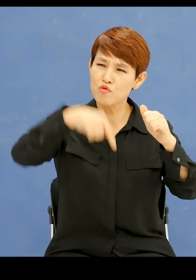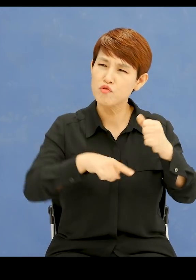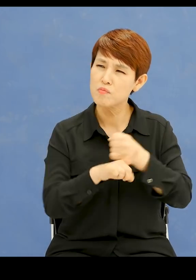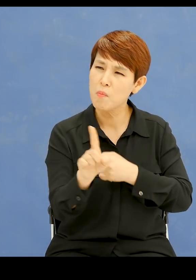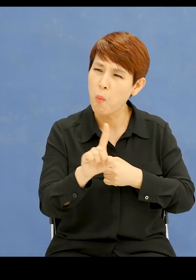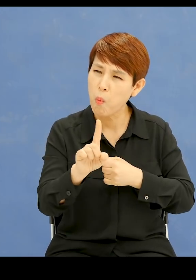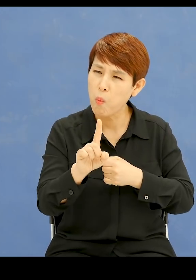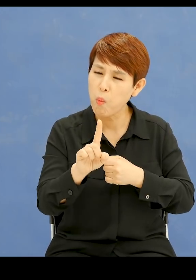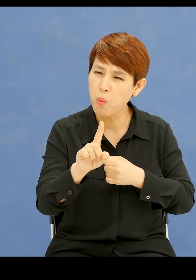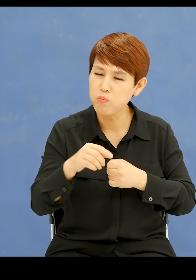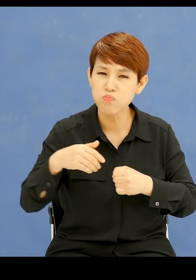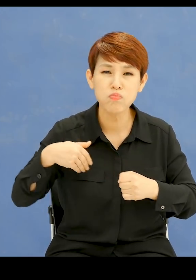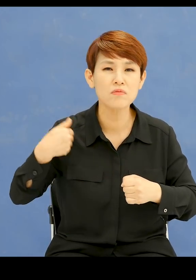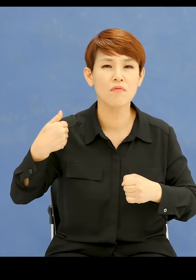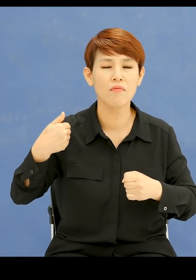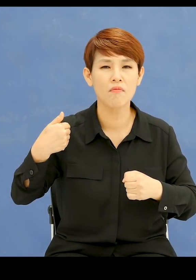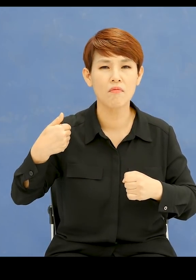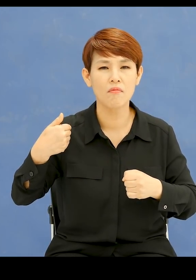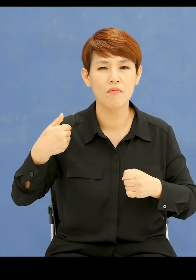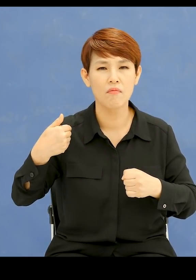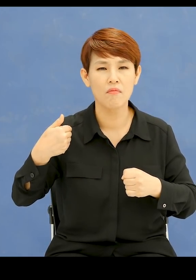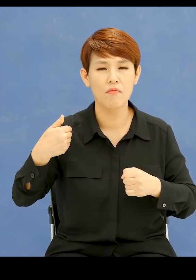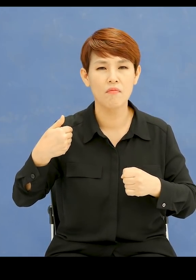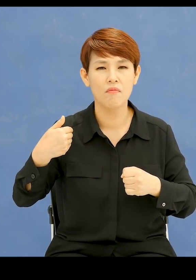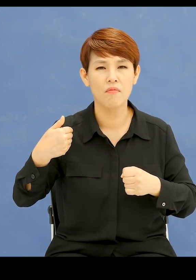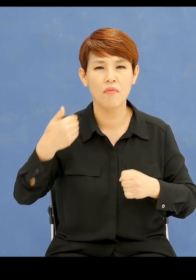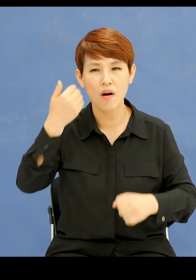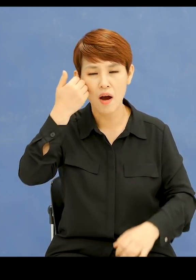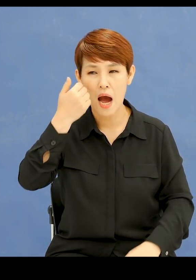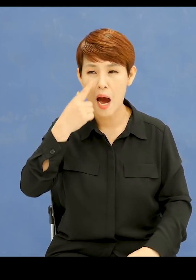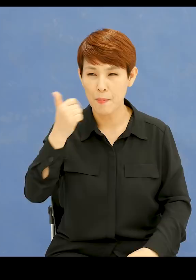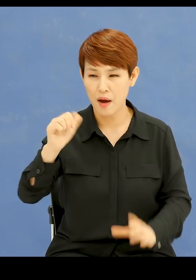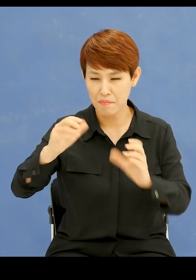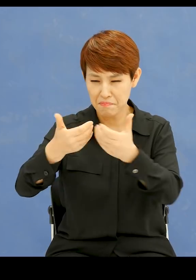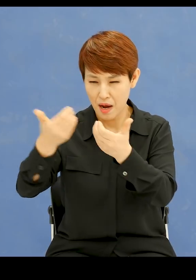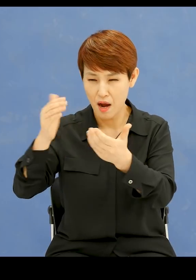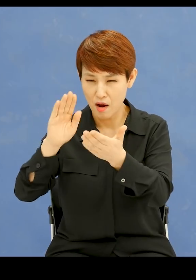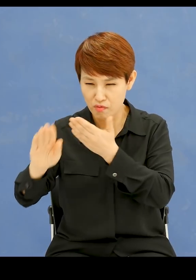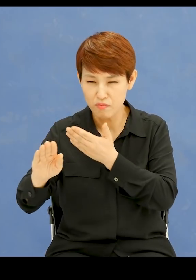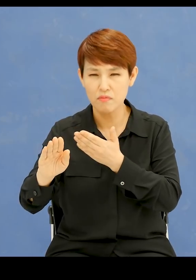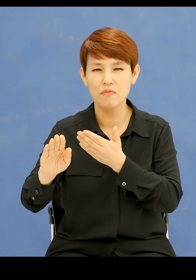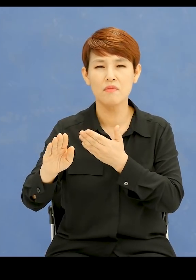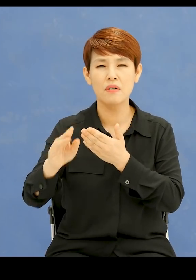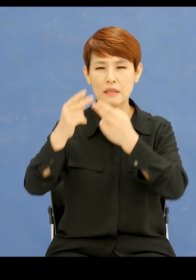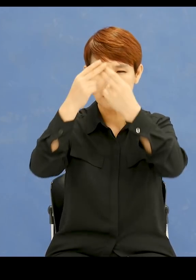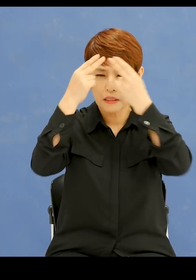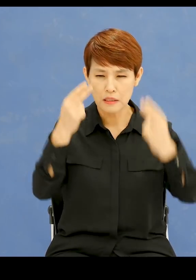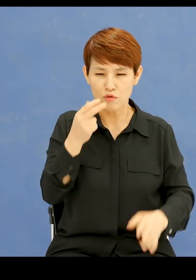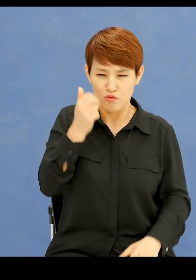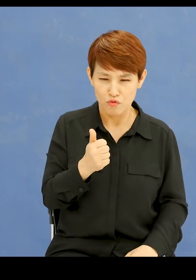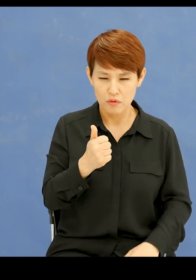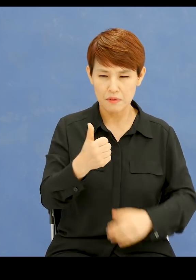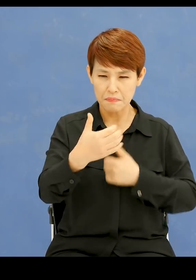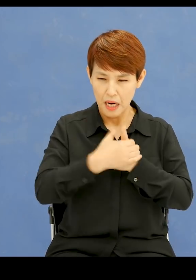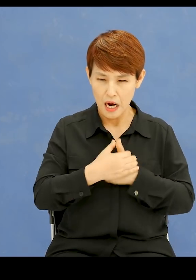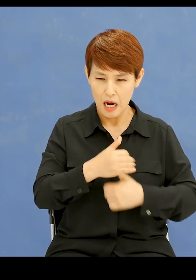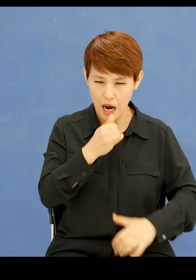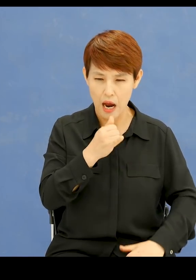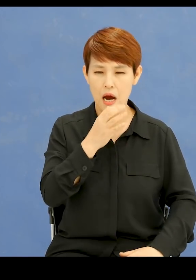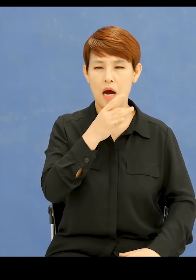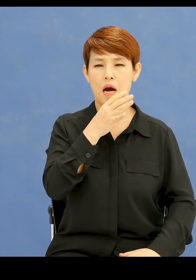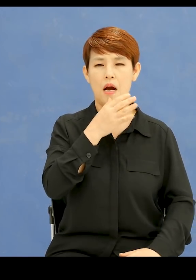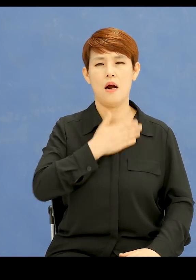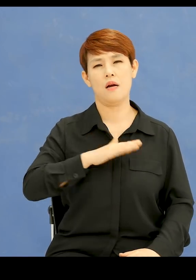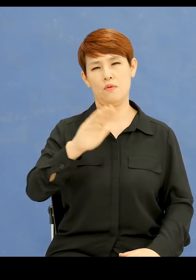어렸으니까. 근데 이제 제가 정말 상주가 딱 되고 나니까 이게 상주라는 얘기구나. 이게 맞상주라는